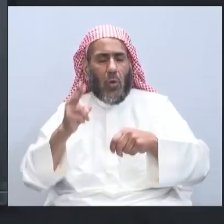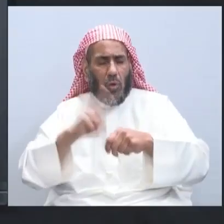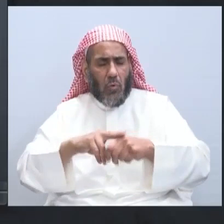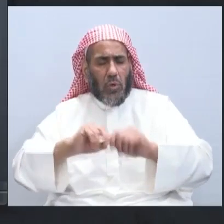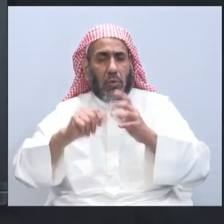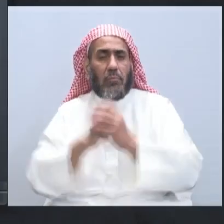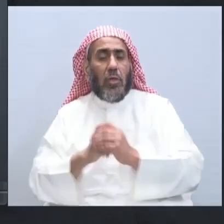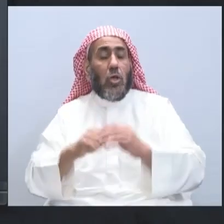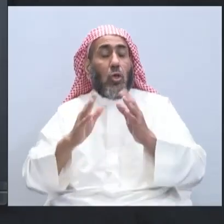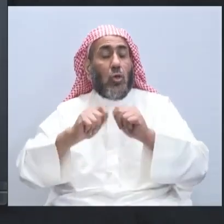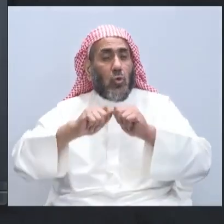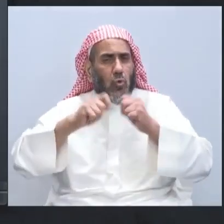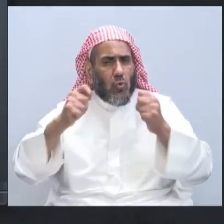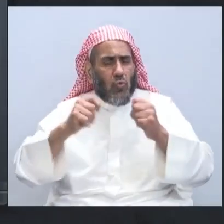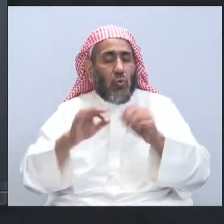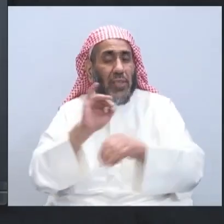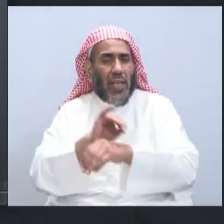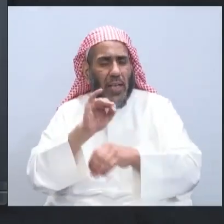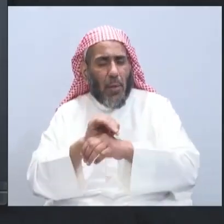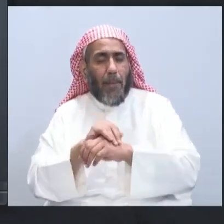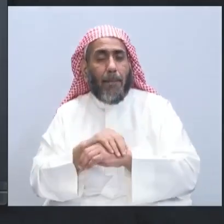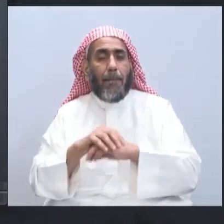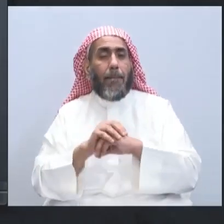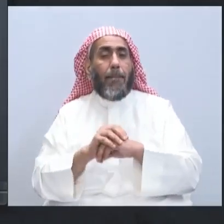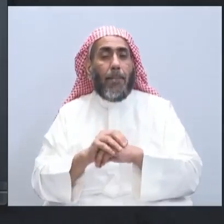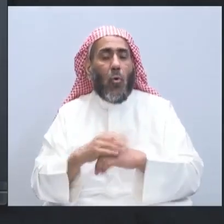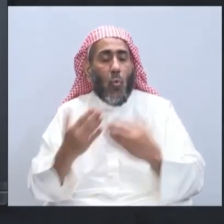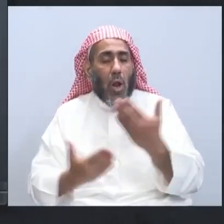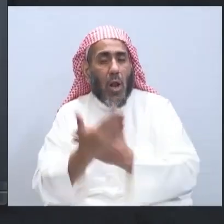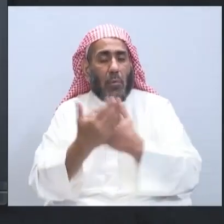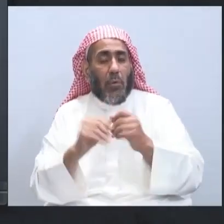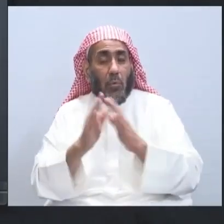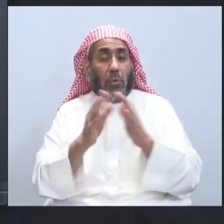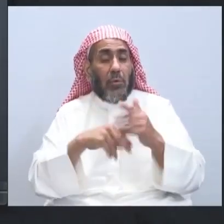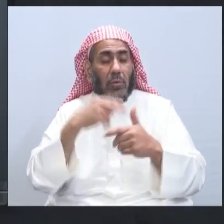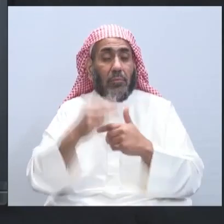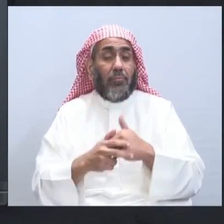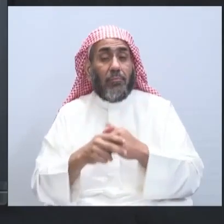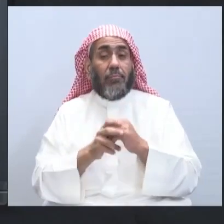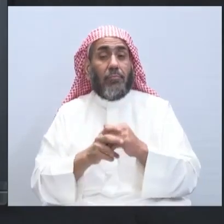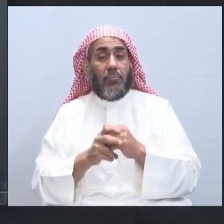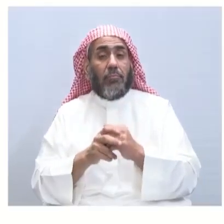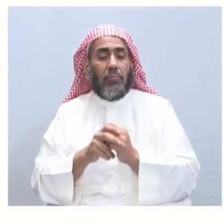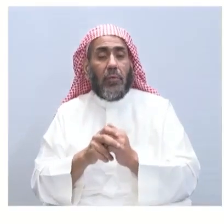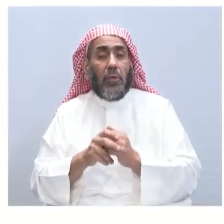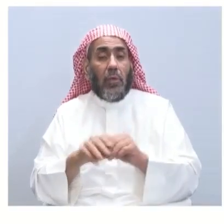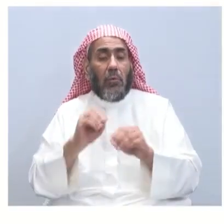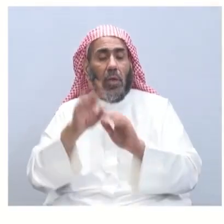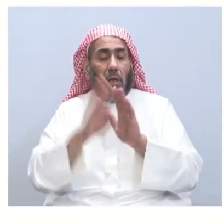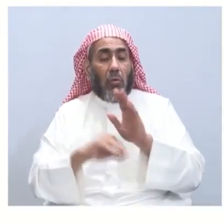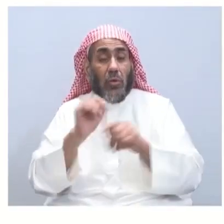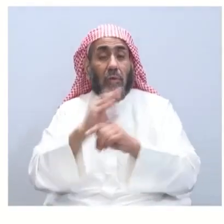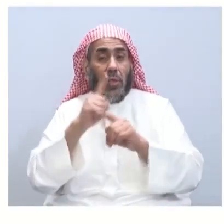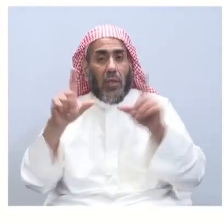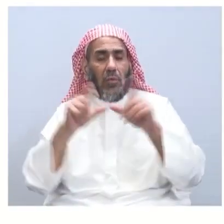والاطلاع اذا الصحف التعليم وال المطابع والمكتبات وايضا الملاحقه والصحافه